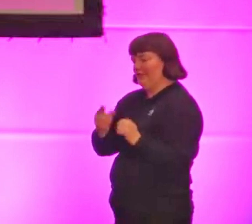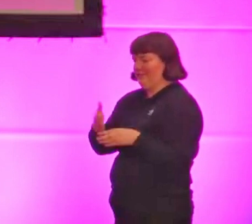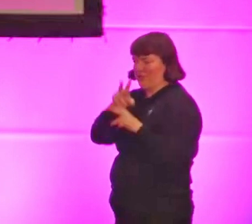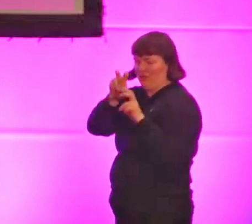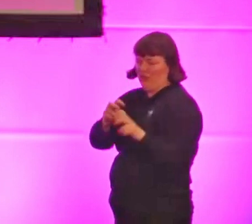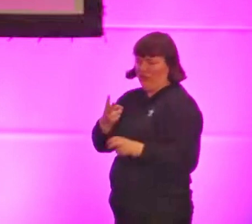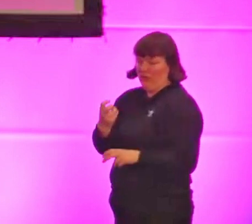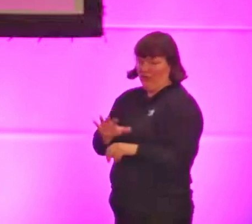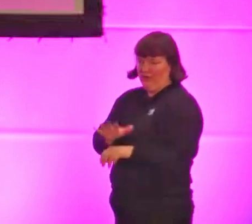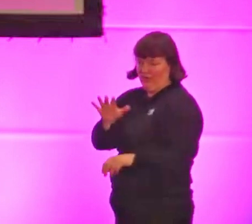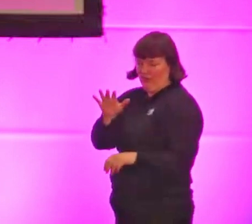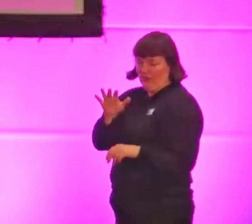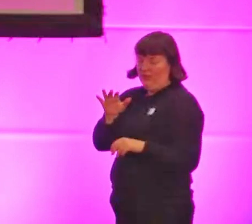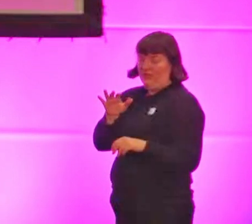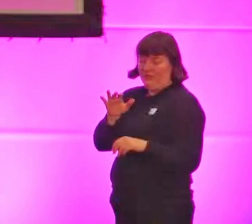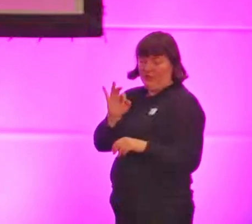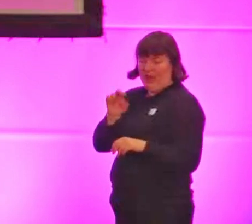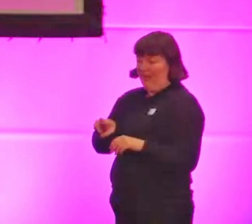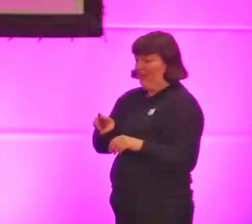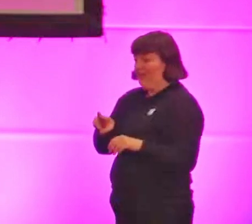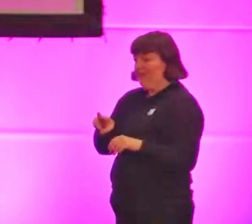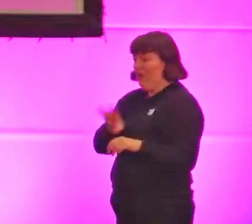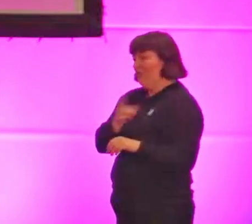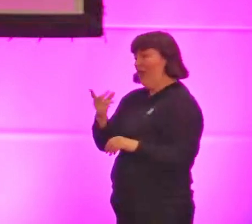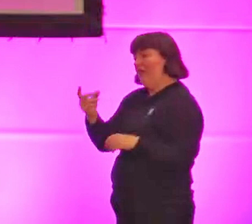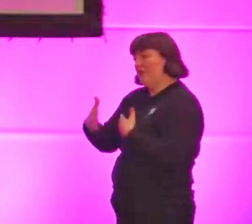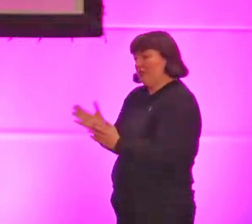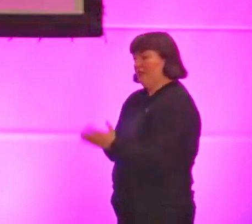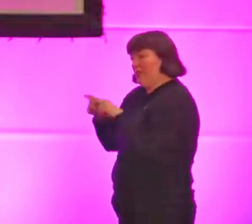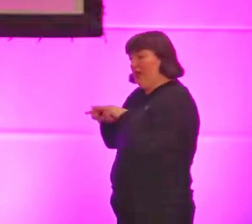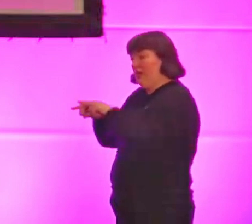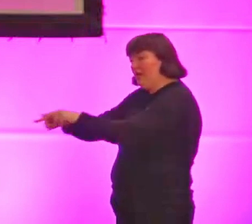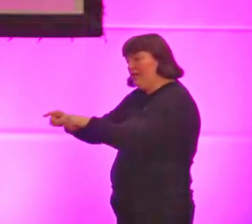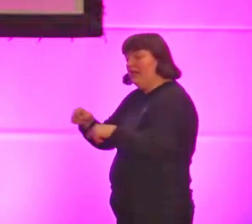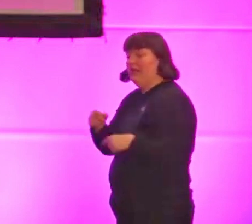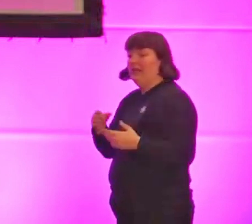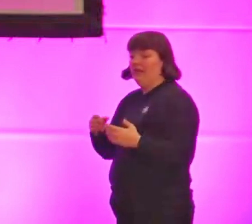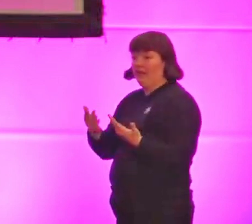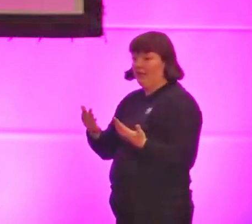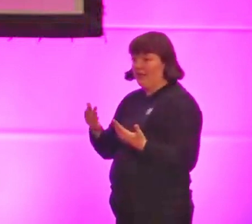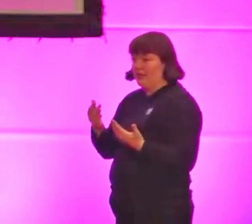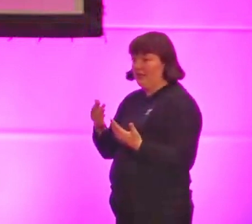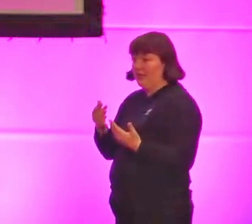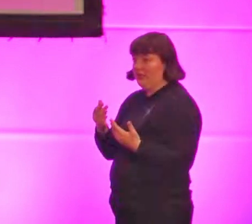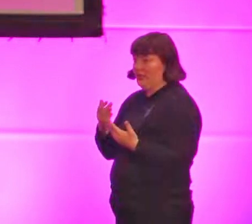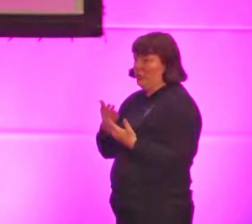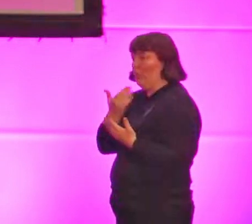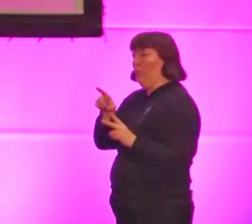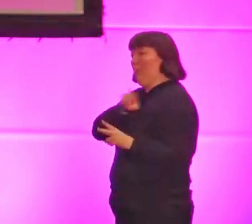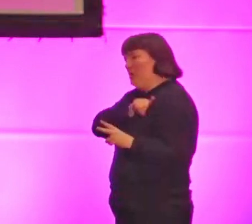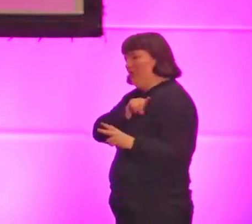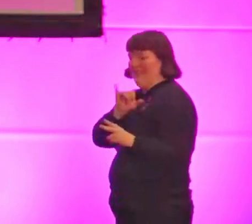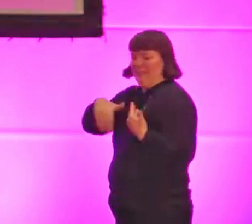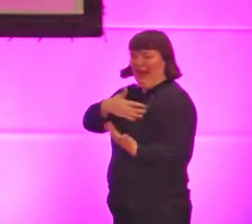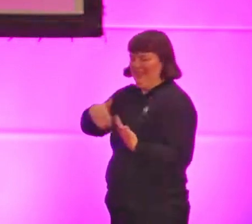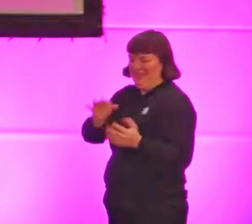förundersökning 2015. Men han hade ju väldigt mycket annat att göra. Så han hade ju inte varit så jätteengagerad i